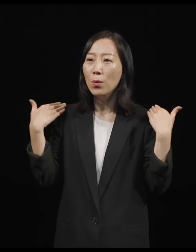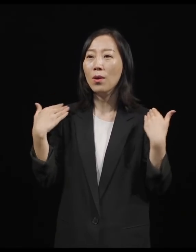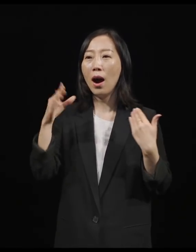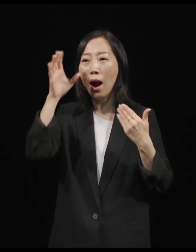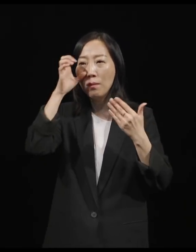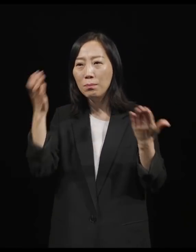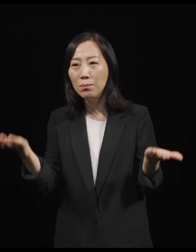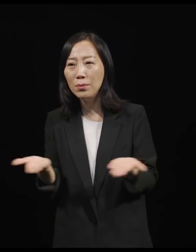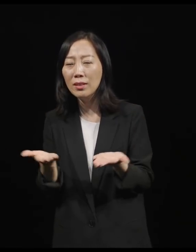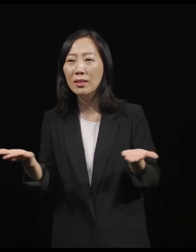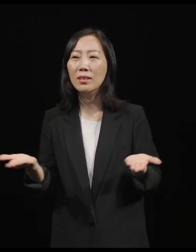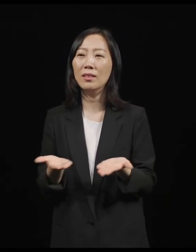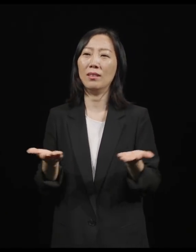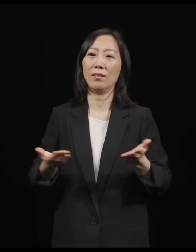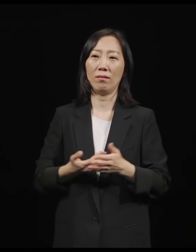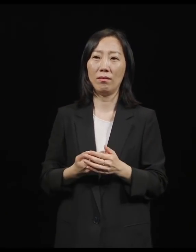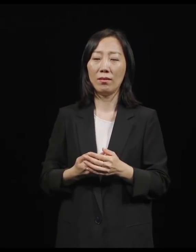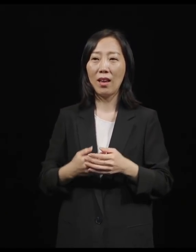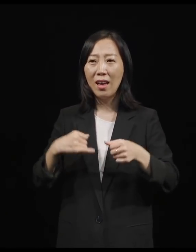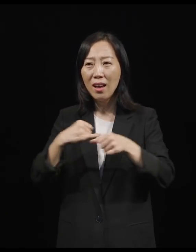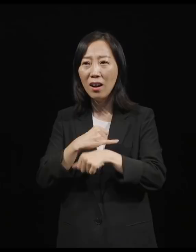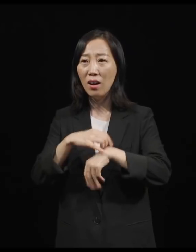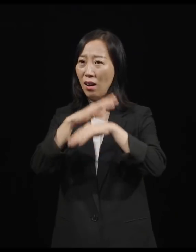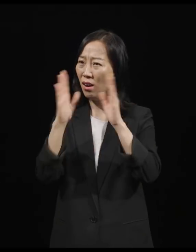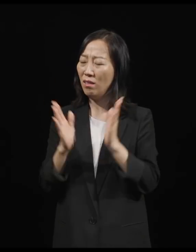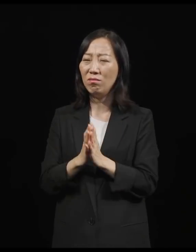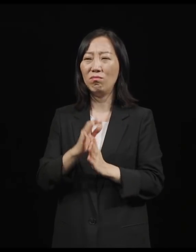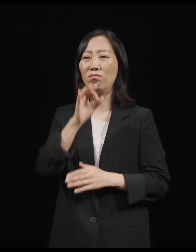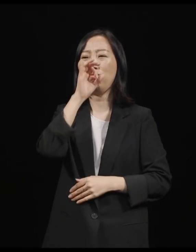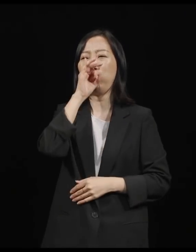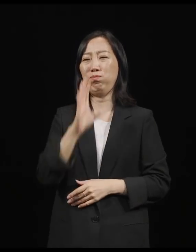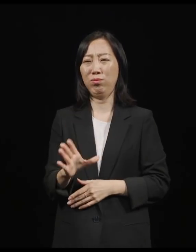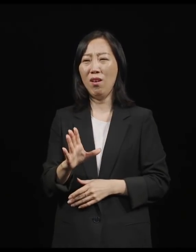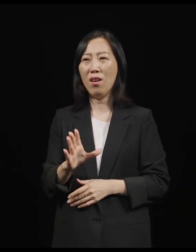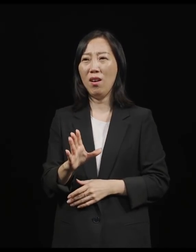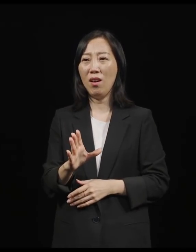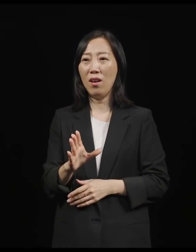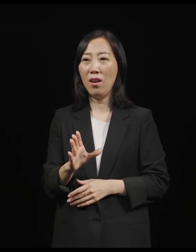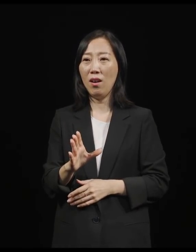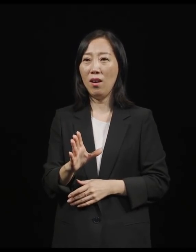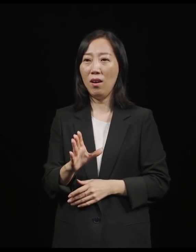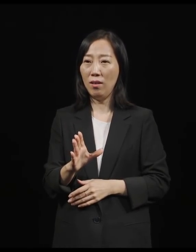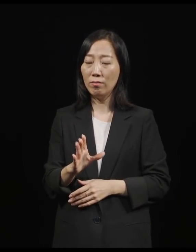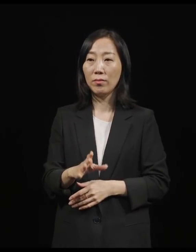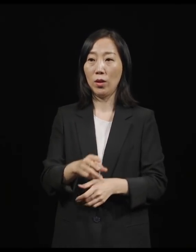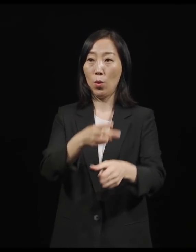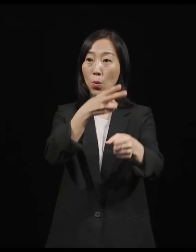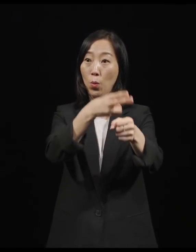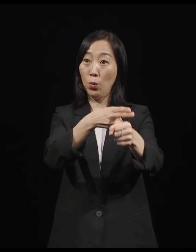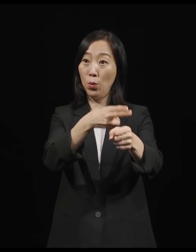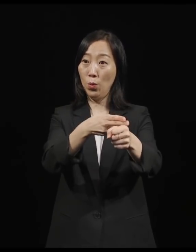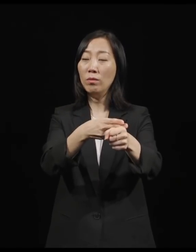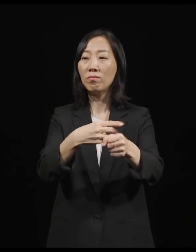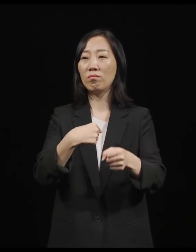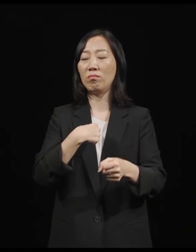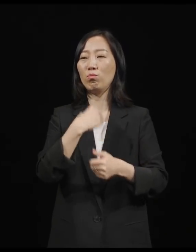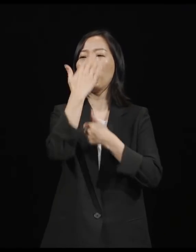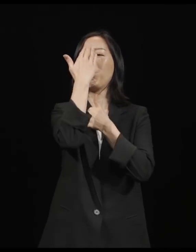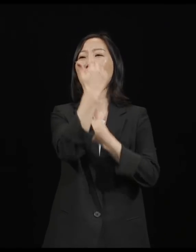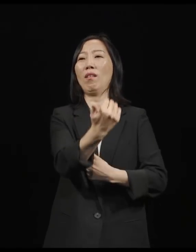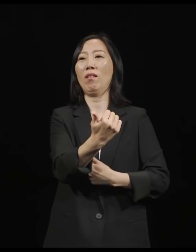공부도 알바도 연애도 아무것도 할 수 없었습니다. 보다 못한 교수님이 절 따로